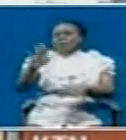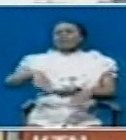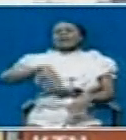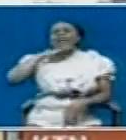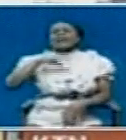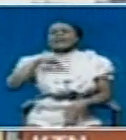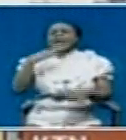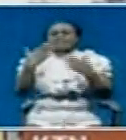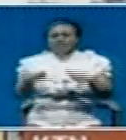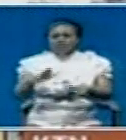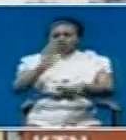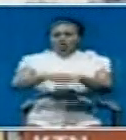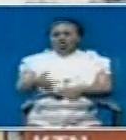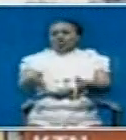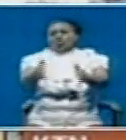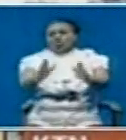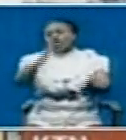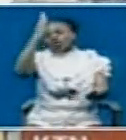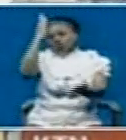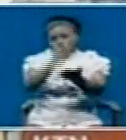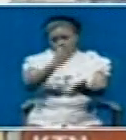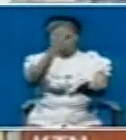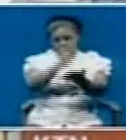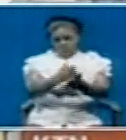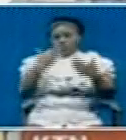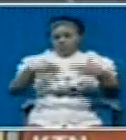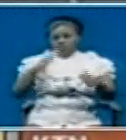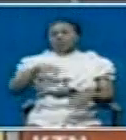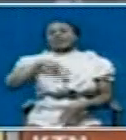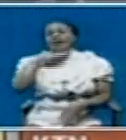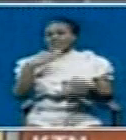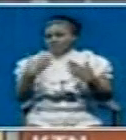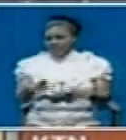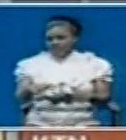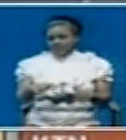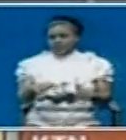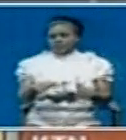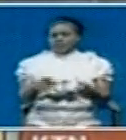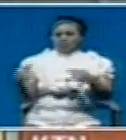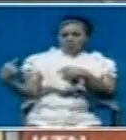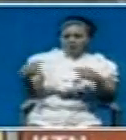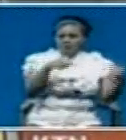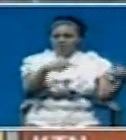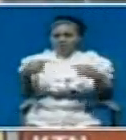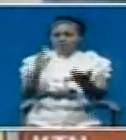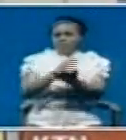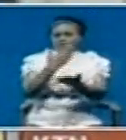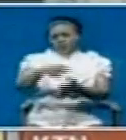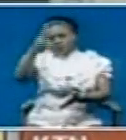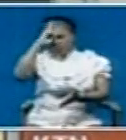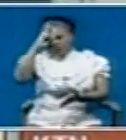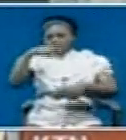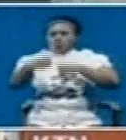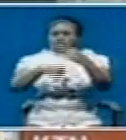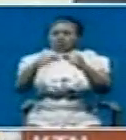na kufa. Na kweli watu wamegongwa na gari hapa. Vuta ni kuvute kati ya polisi na wenyeji lilela kwa